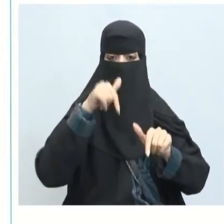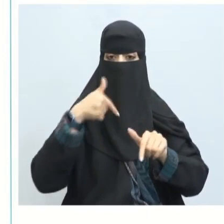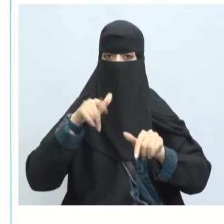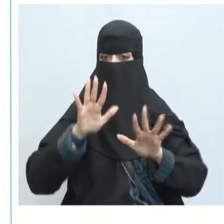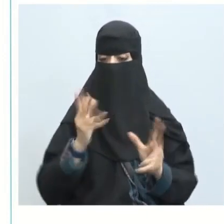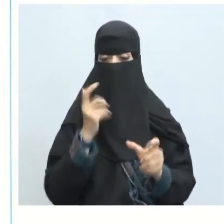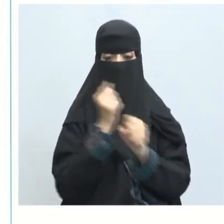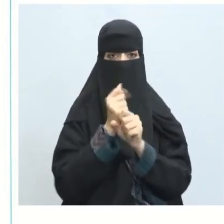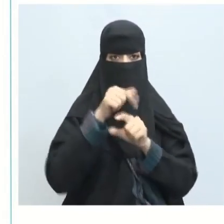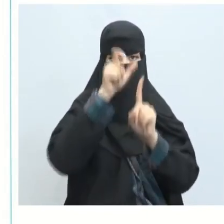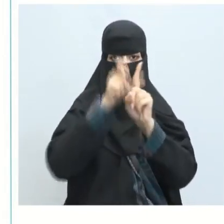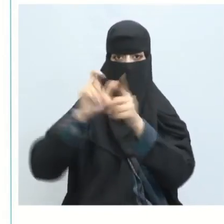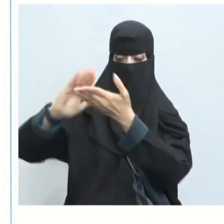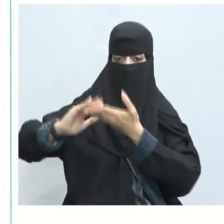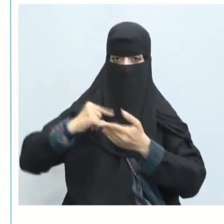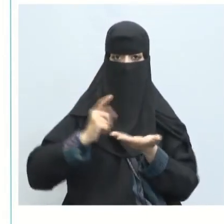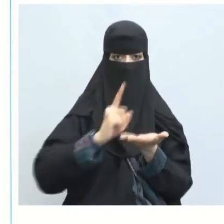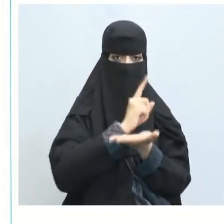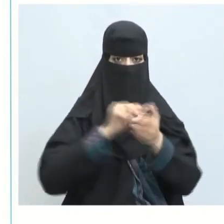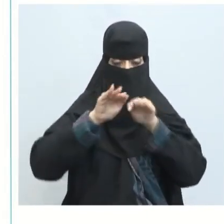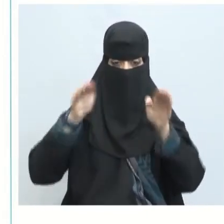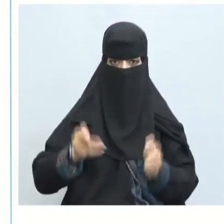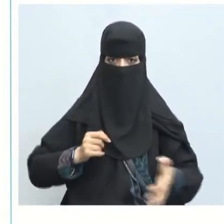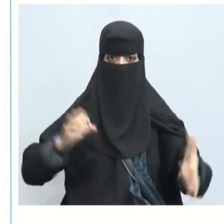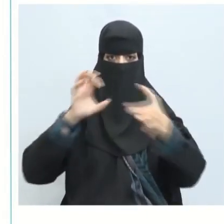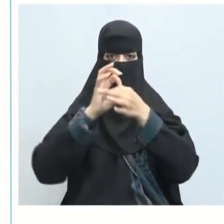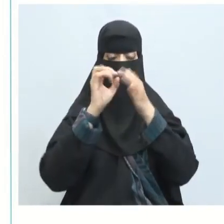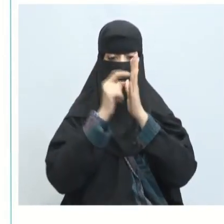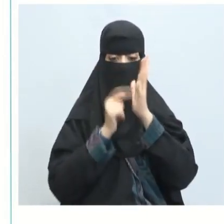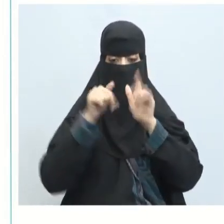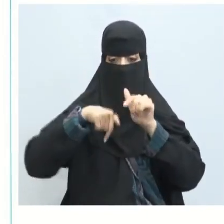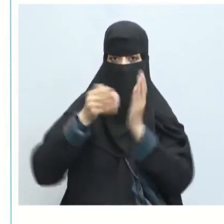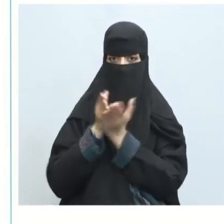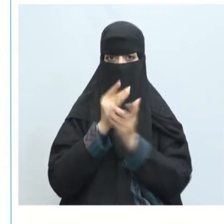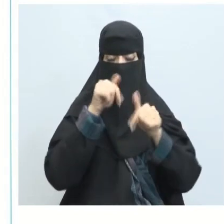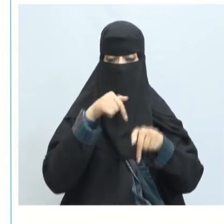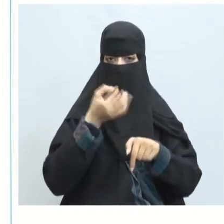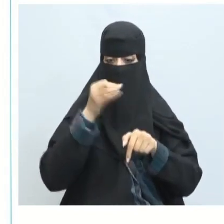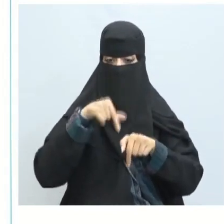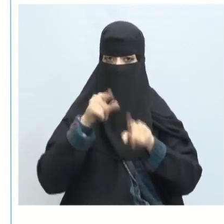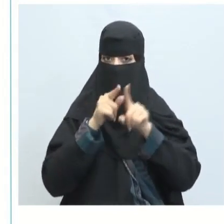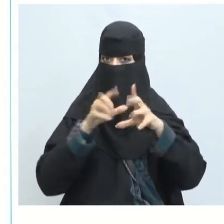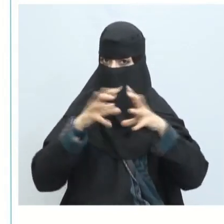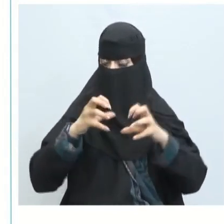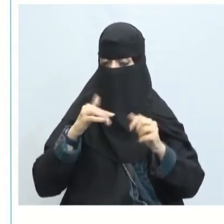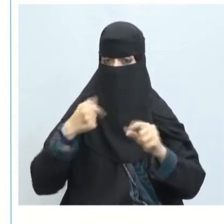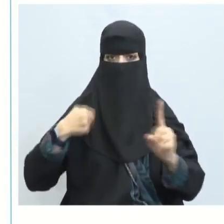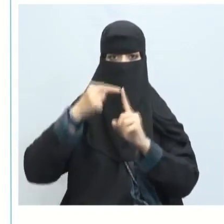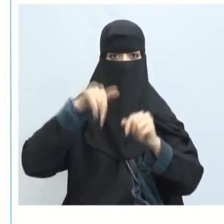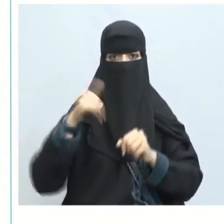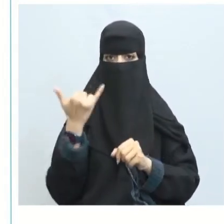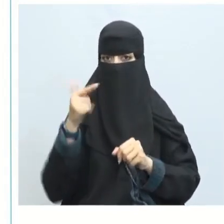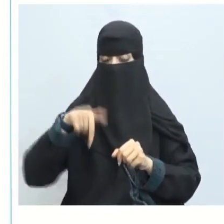السكرتاريه والبيئه المكتبيه والارتباط التنظيمي هذه عناوين طرقنا سويا تعرفنا مفهوم السكرتاريه اهدافها